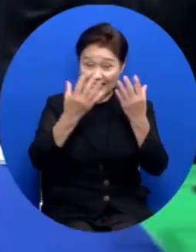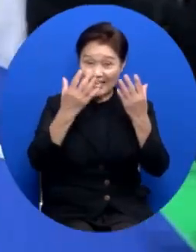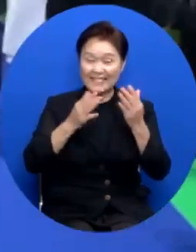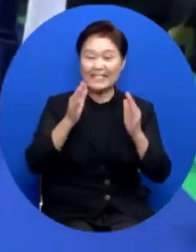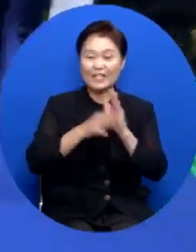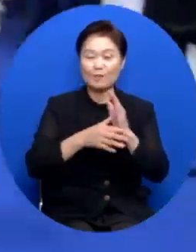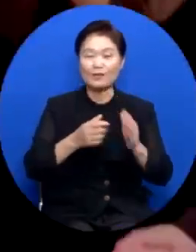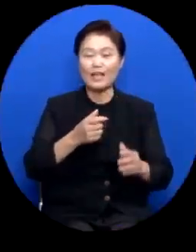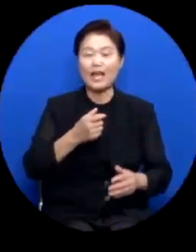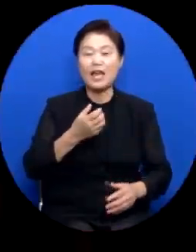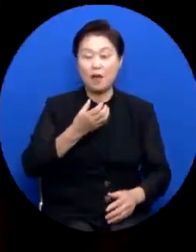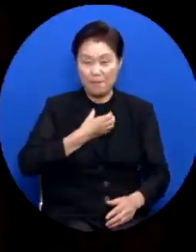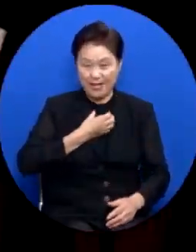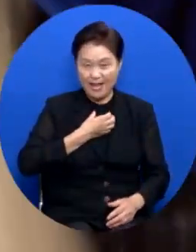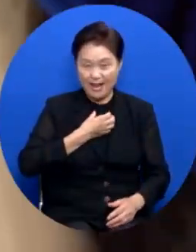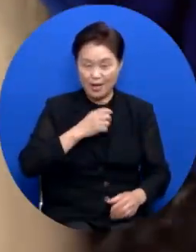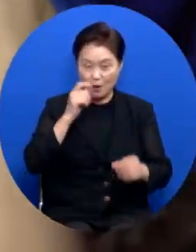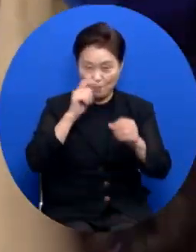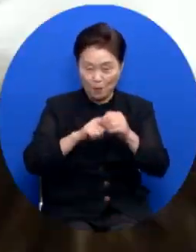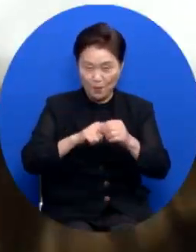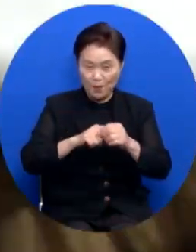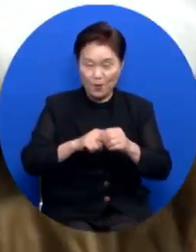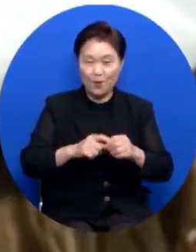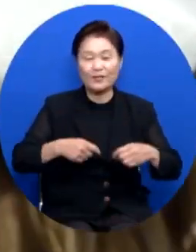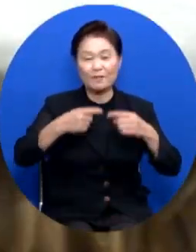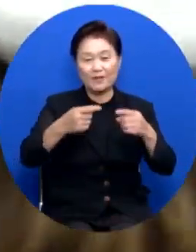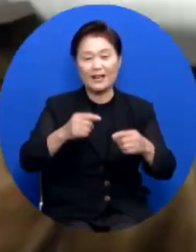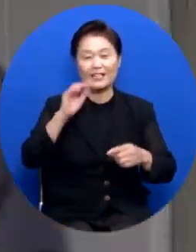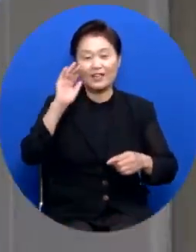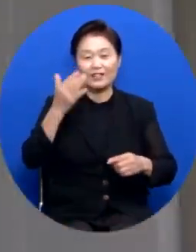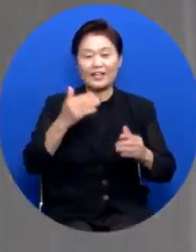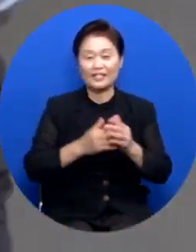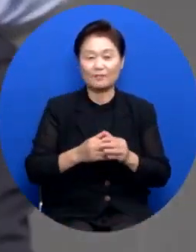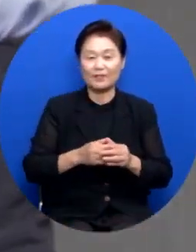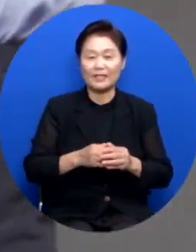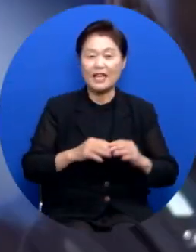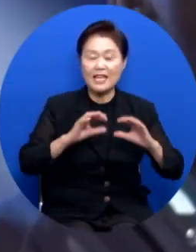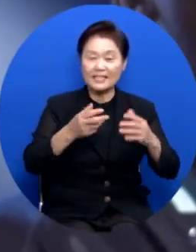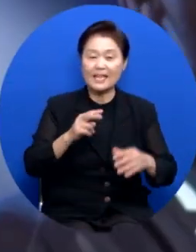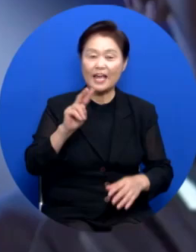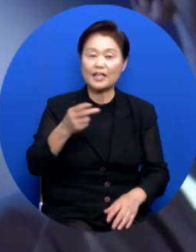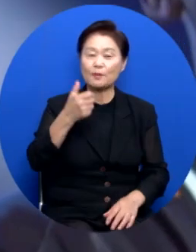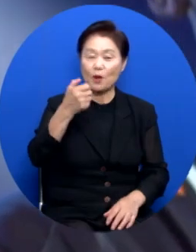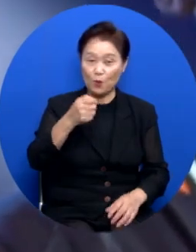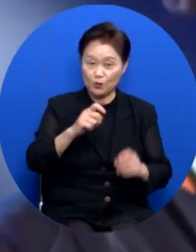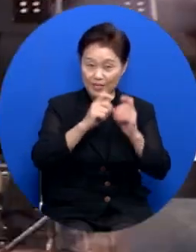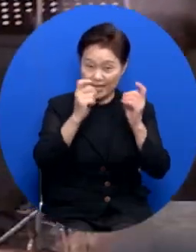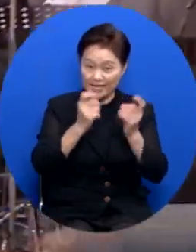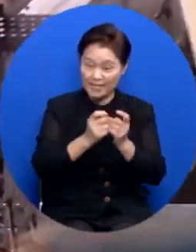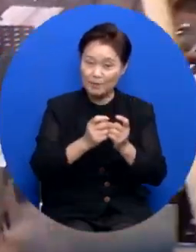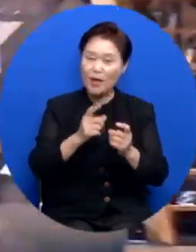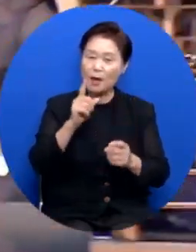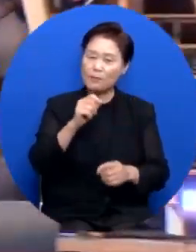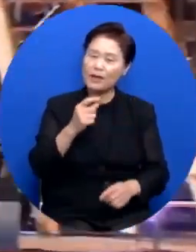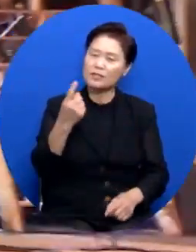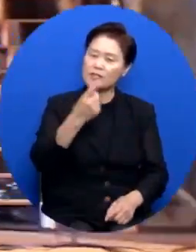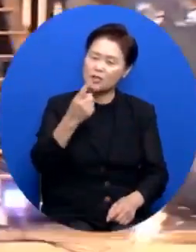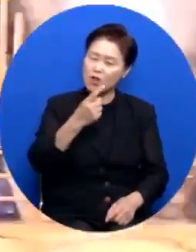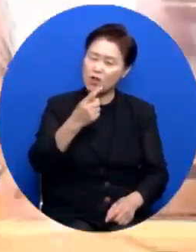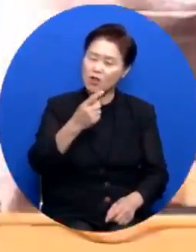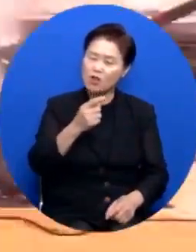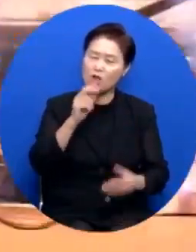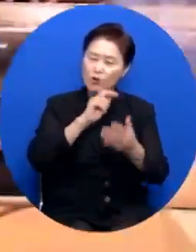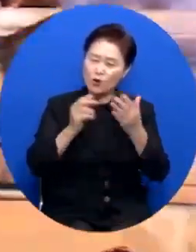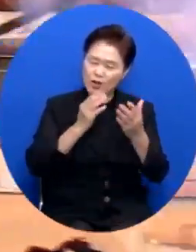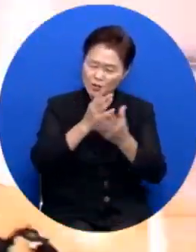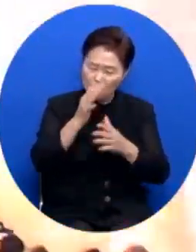들어갔고 올 올해는 한 40개국이 왔고 250 팀 그다음에 한 명의 싱어들이 와서